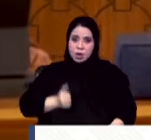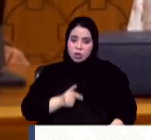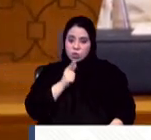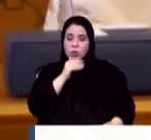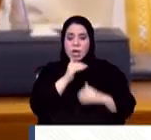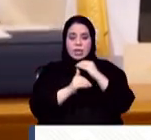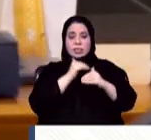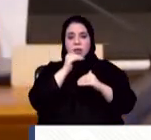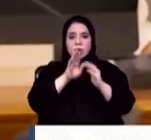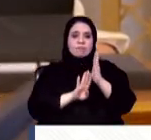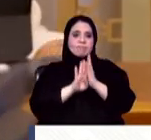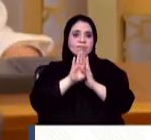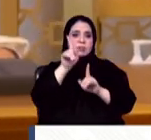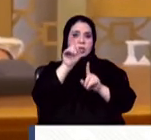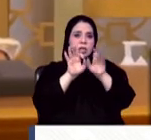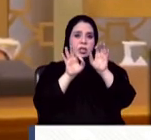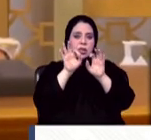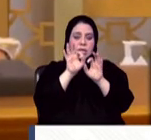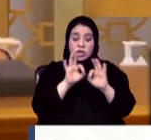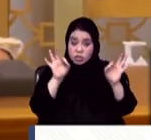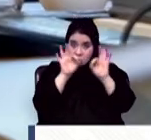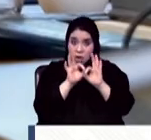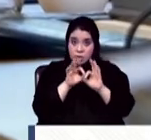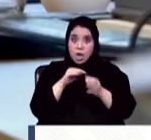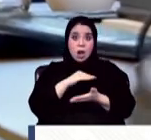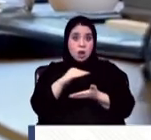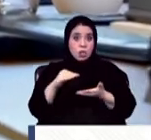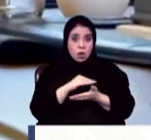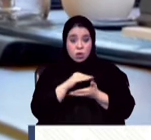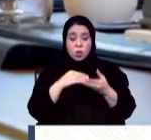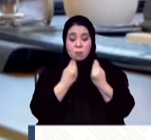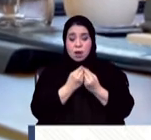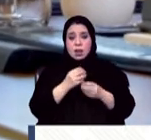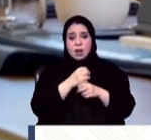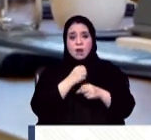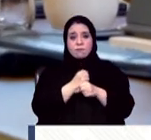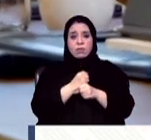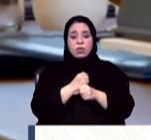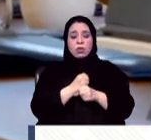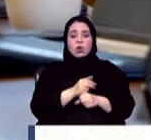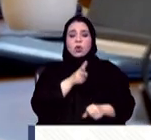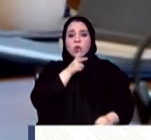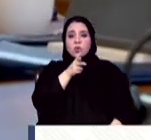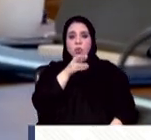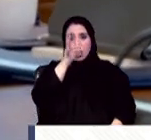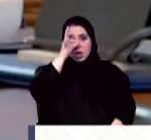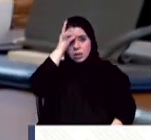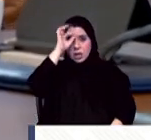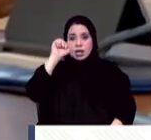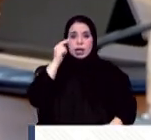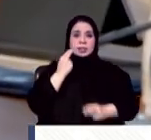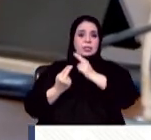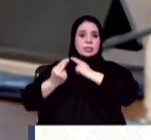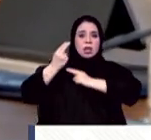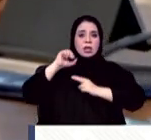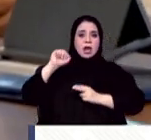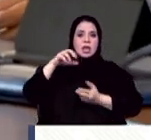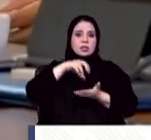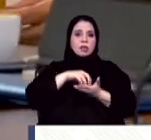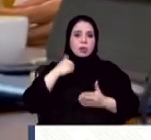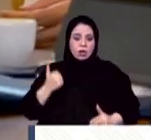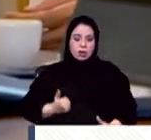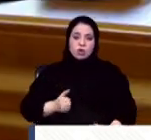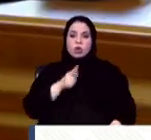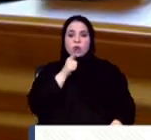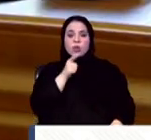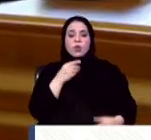تنميه الجانب الاجتماعي والحضاري ايضا والحفاظ على الارث والهويه التاريخيه لمدن البحرين